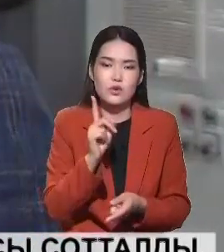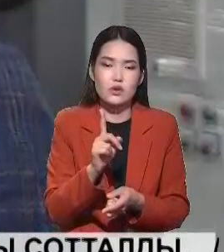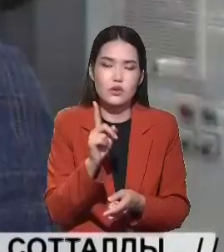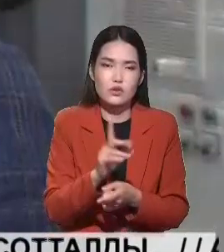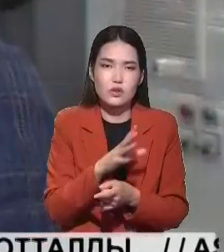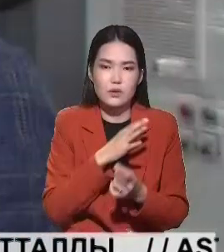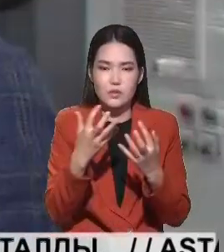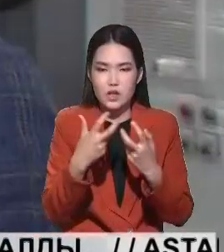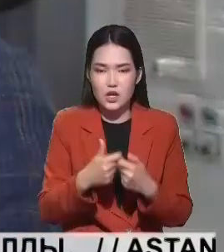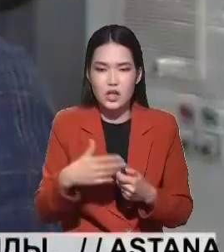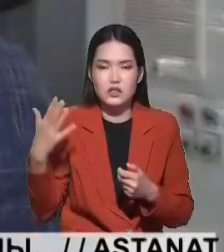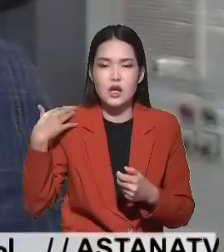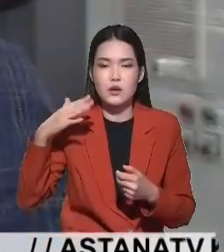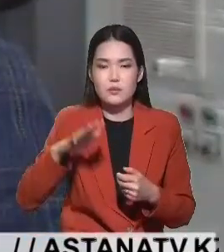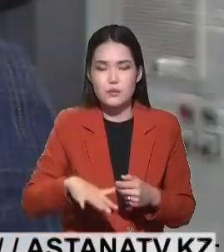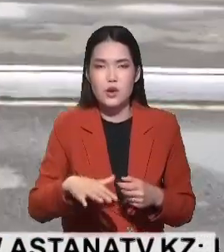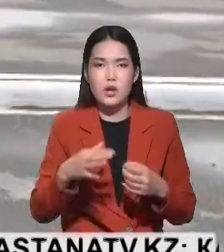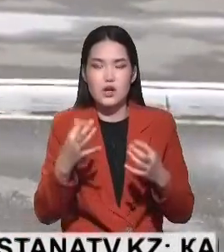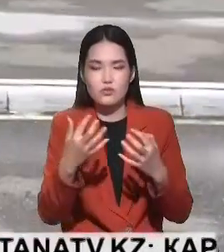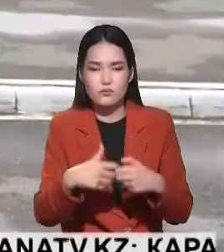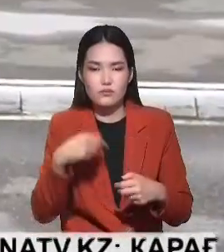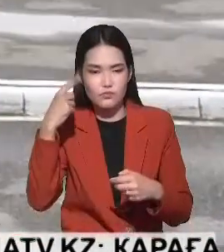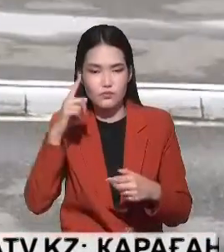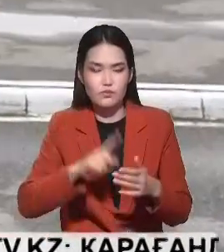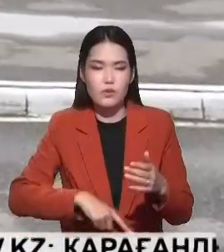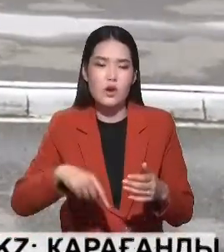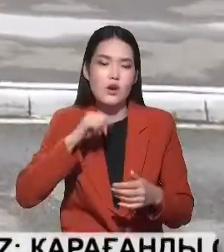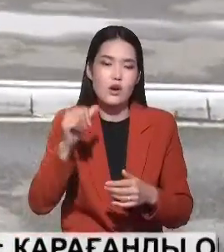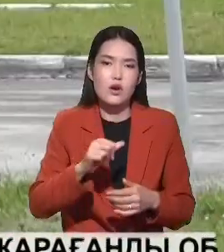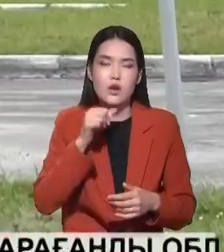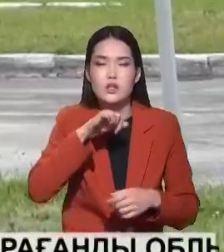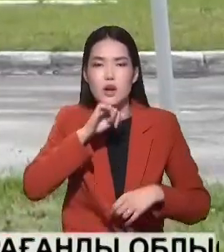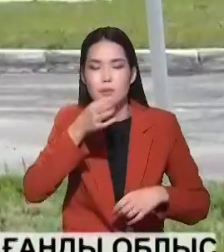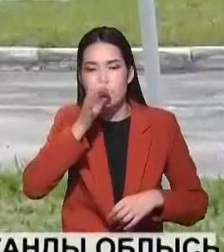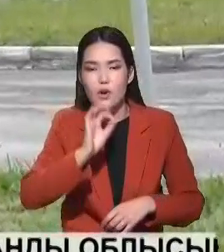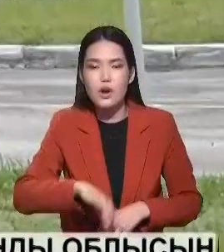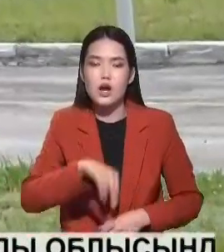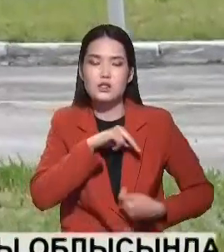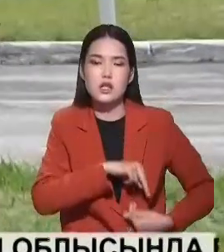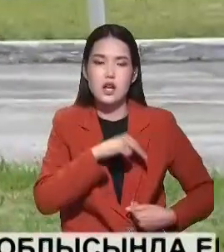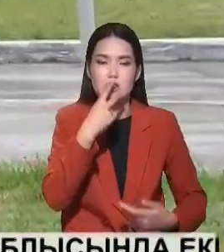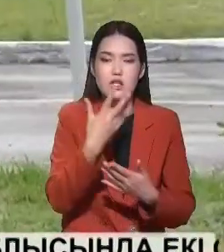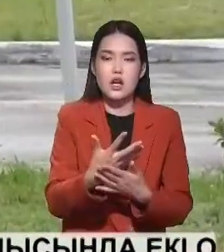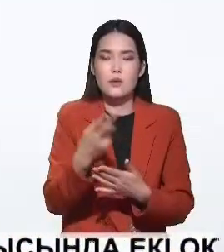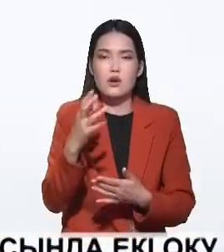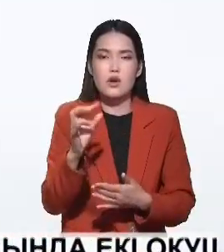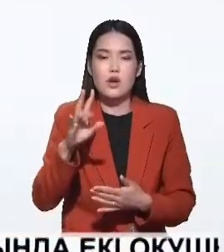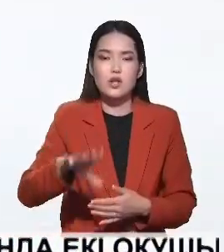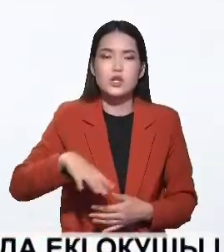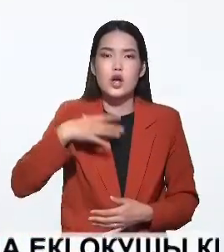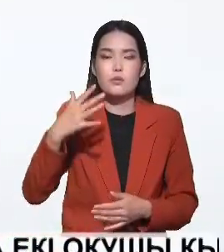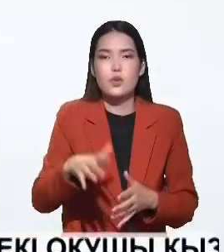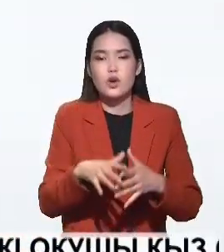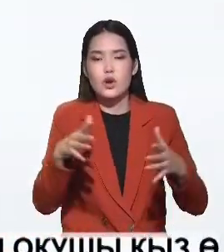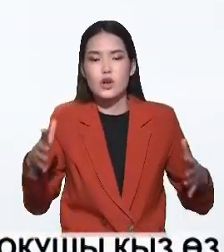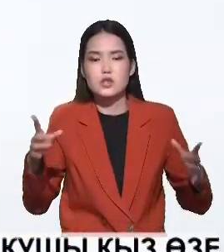дейміз, тапшылық шешіледі деп ойлаймыз. Қостанайдағы мамандандырылған халыққа қызмет көрсету орталығында бұрынғыдай ұзын сонар